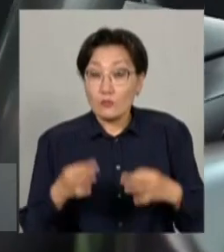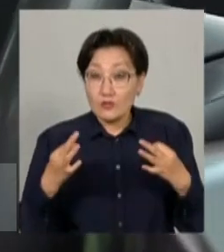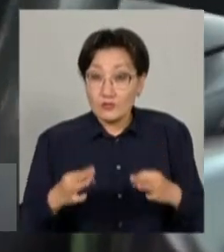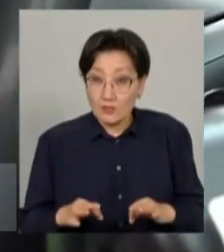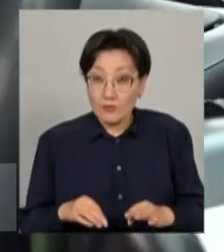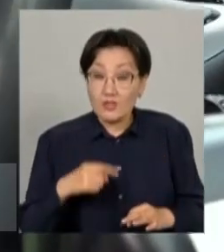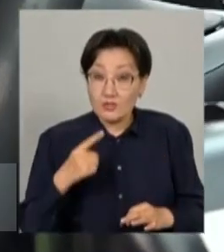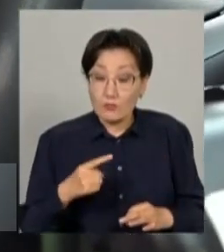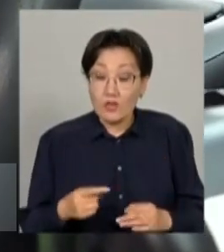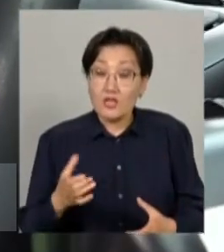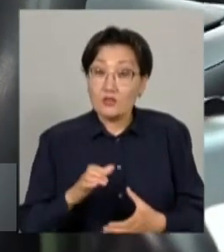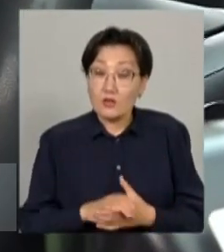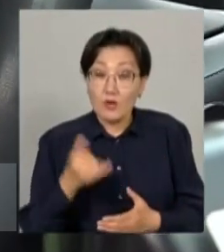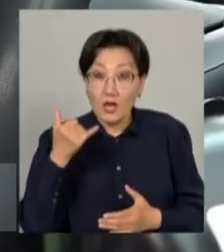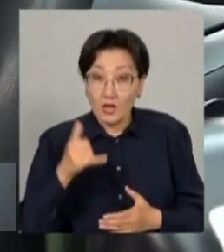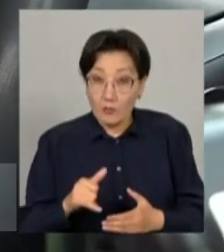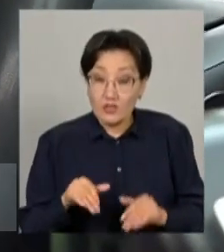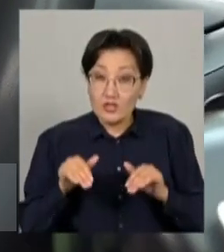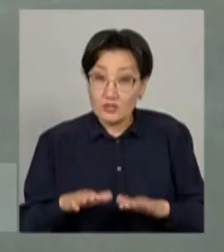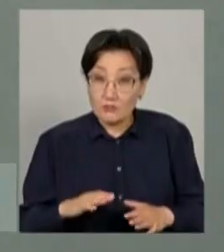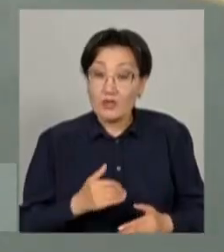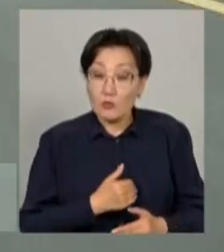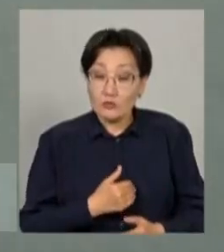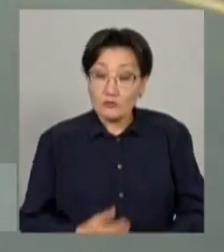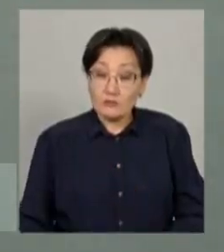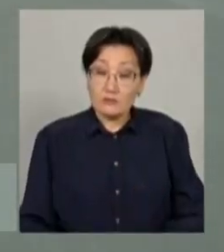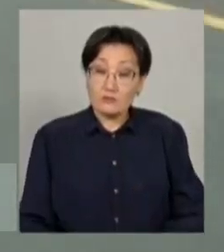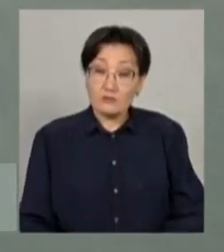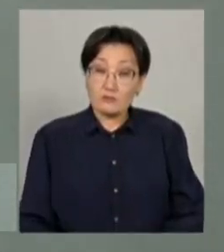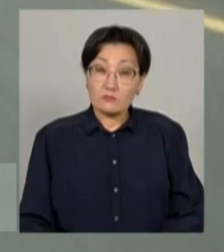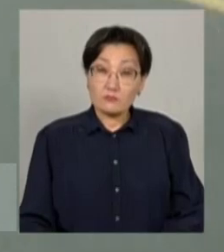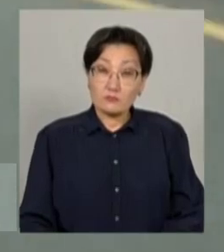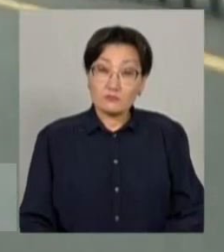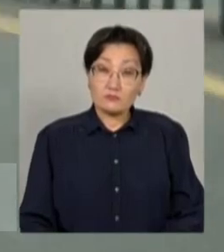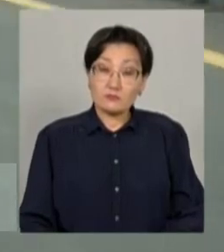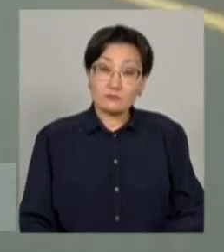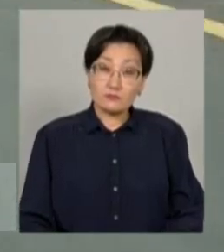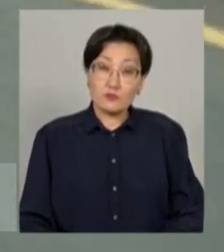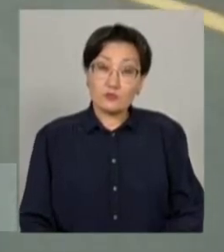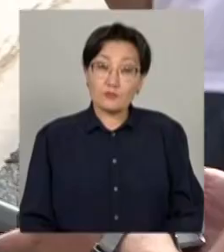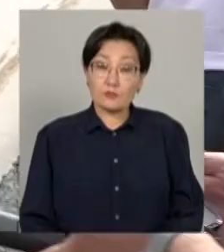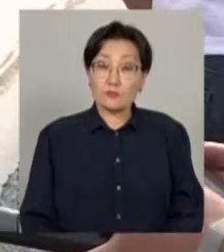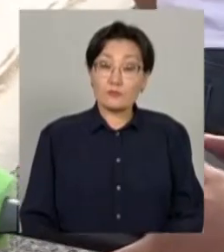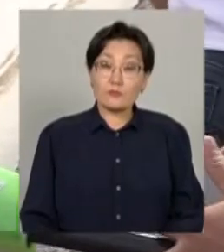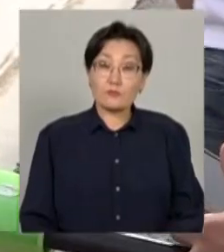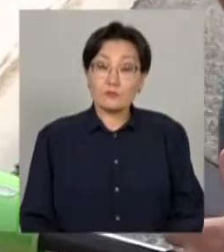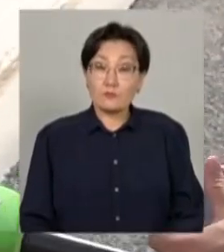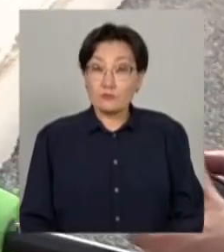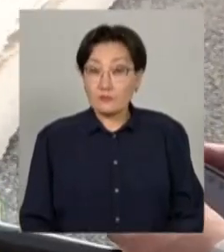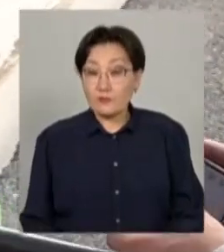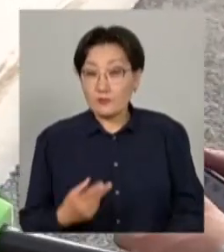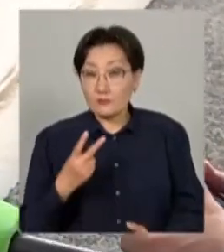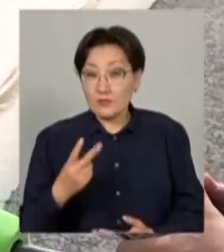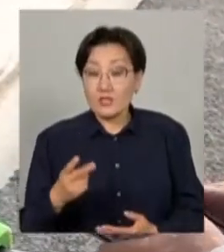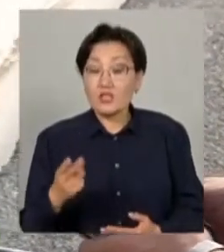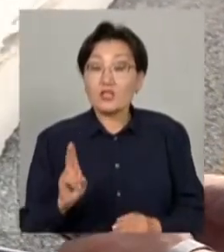байбалам салды. Таныстарына хабарласып шешпек болды. жиберди аны жактан. Ким